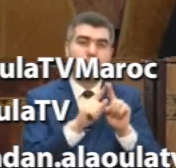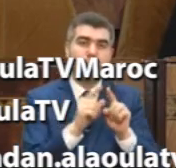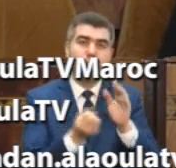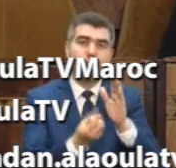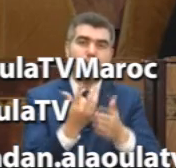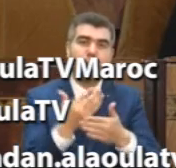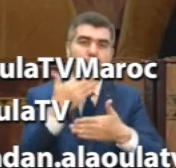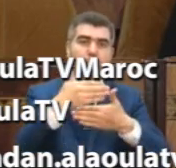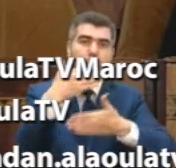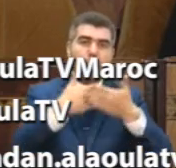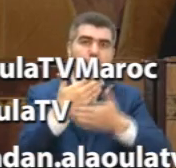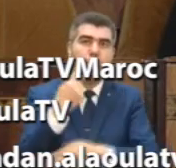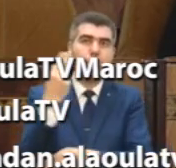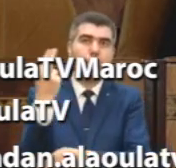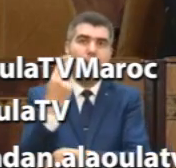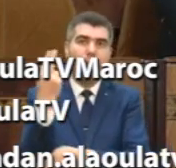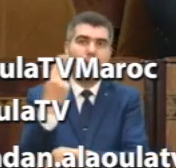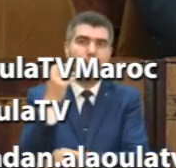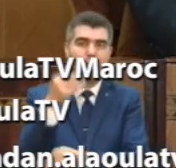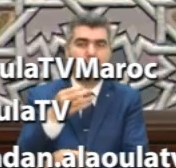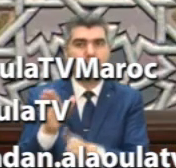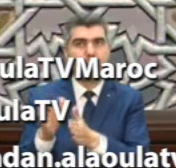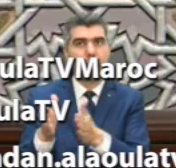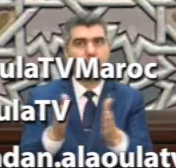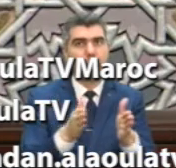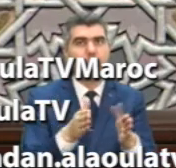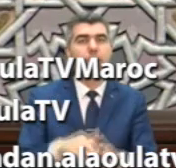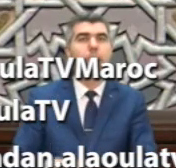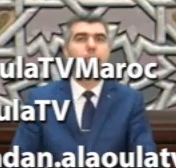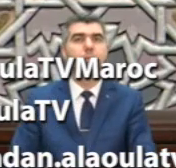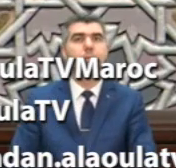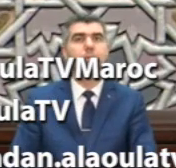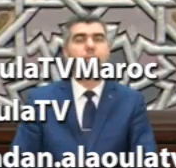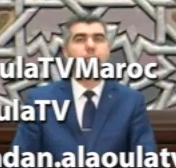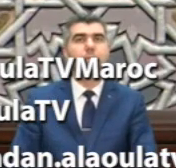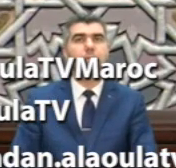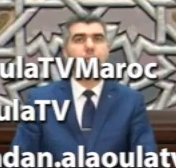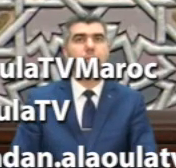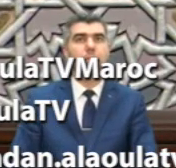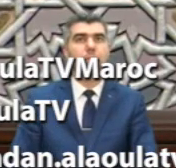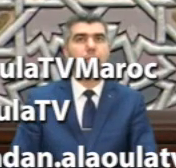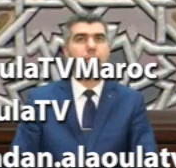قطب جامعي بمدينة تيزنيت. وشكرا. شكرا.